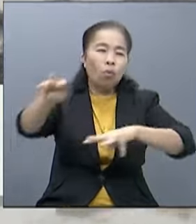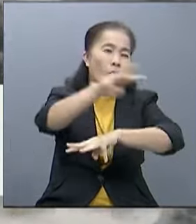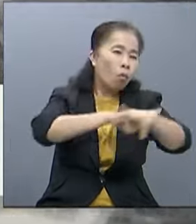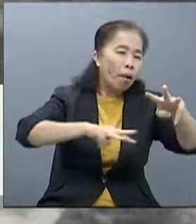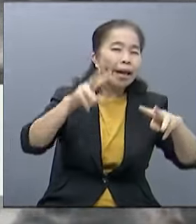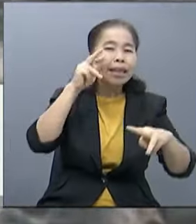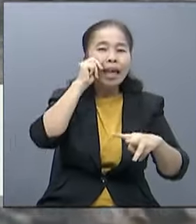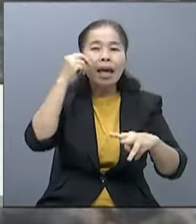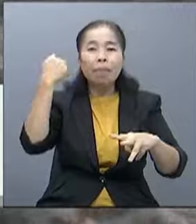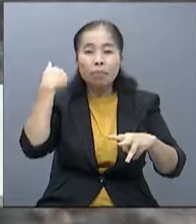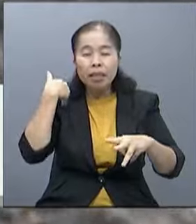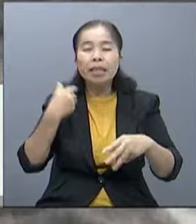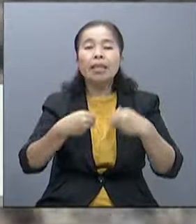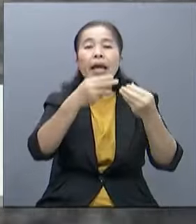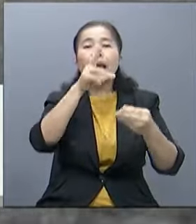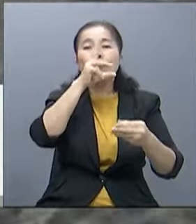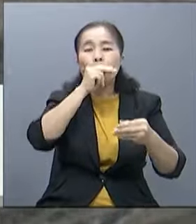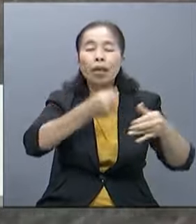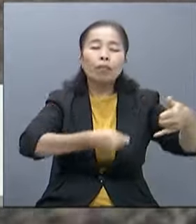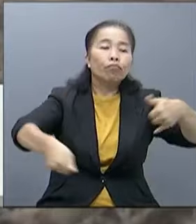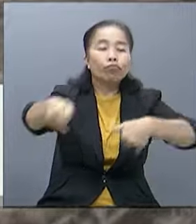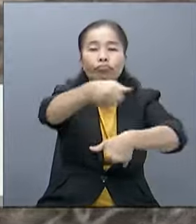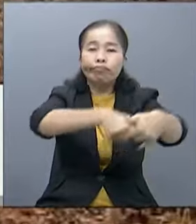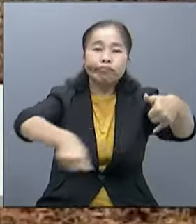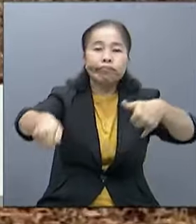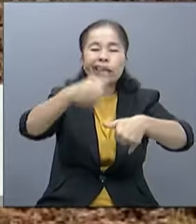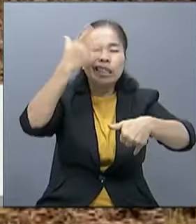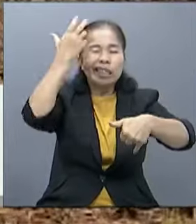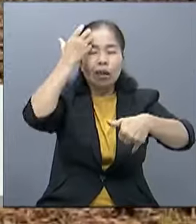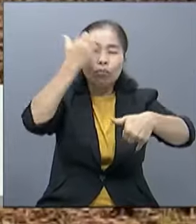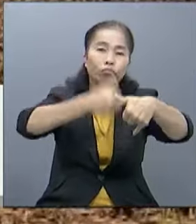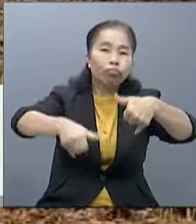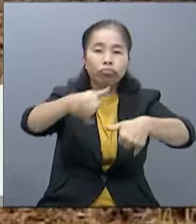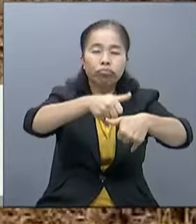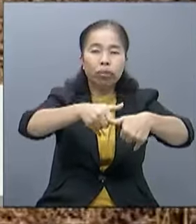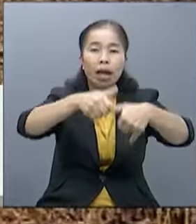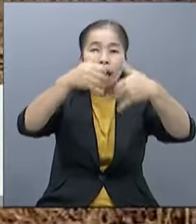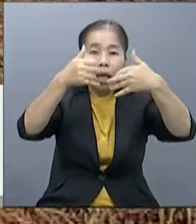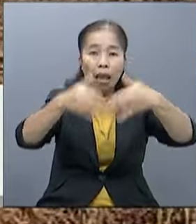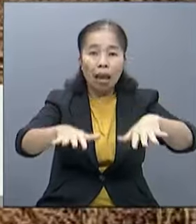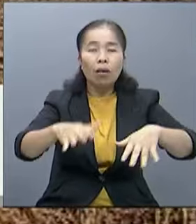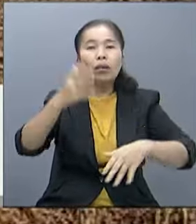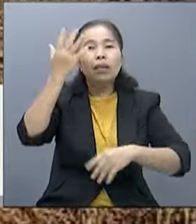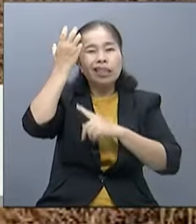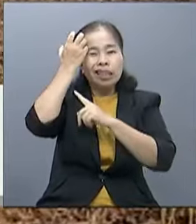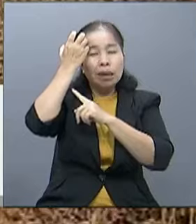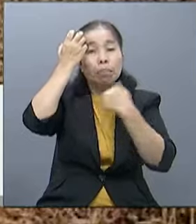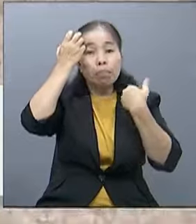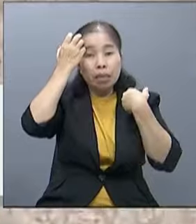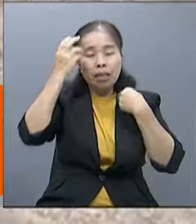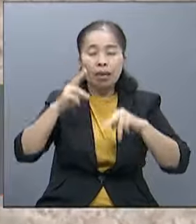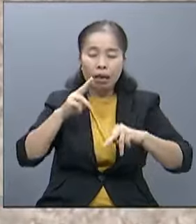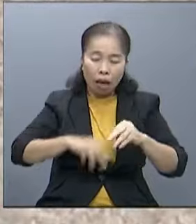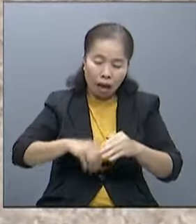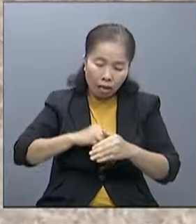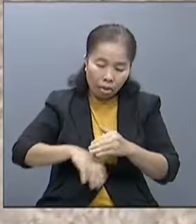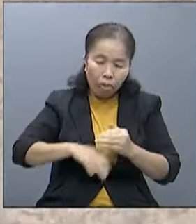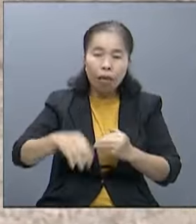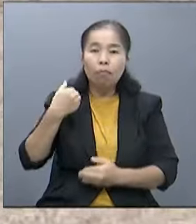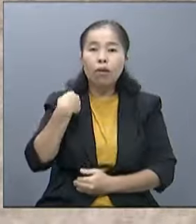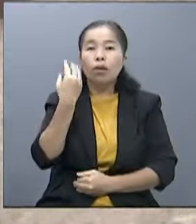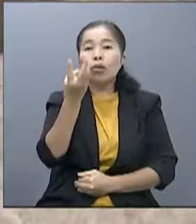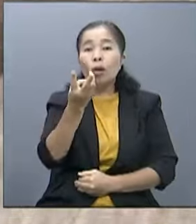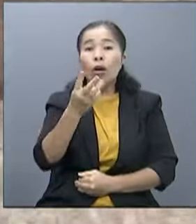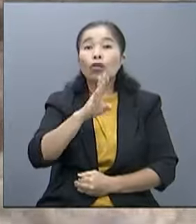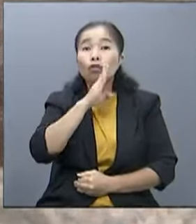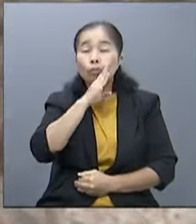พอจะมีน้ำแบบนี้ให้เป็ดออกมาหาอาหารได้นะคะปรากฏว่าพอความเครียดมันเกิดค่ะไข่ก็น้อยลงไปปกติวันนึง